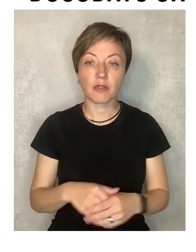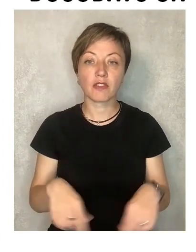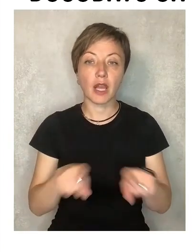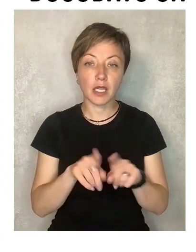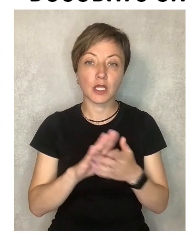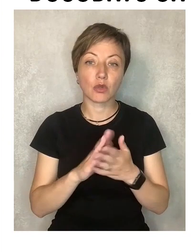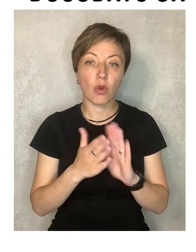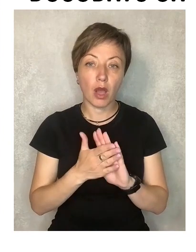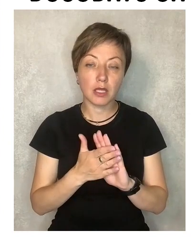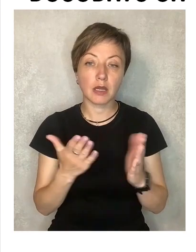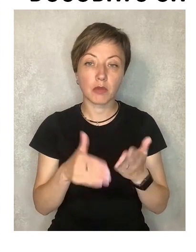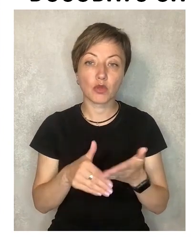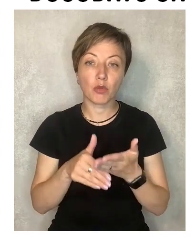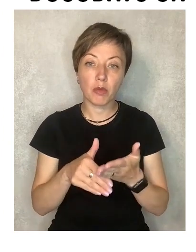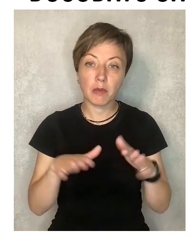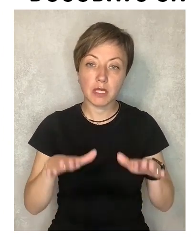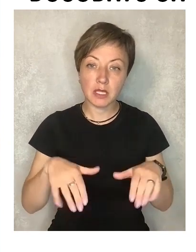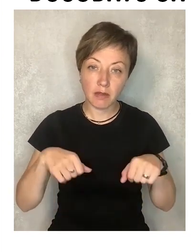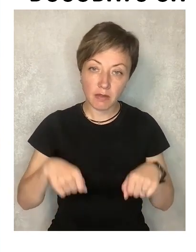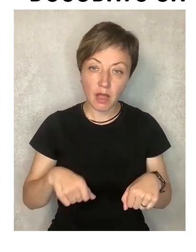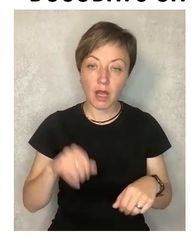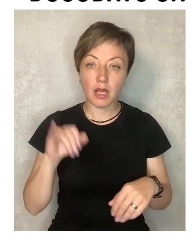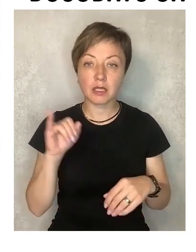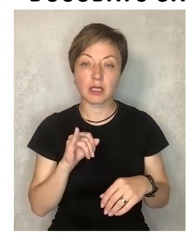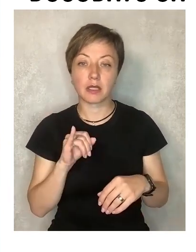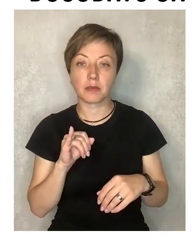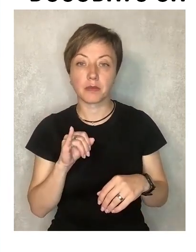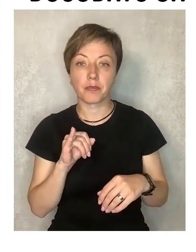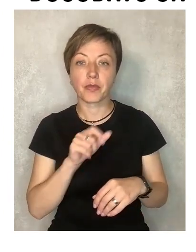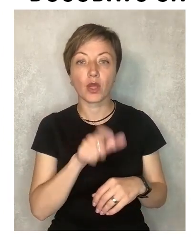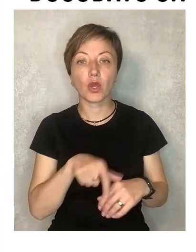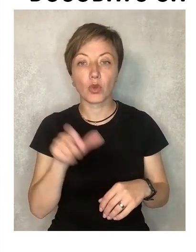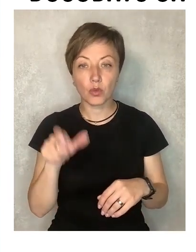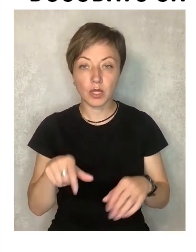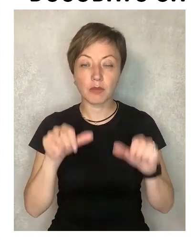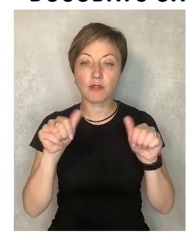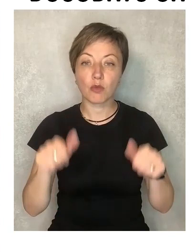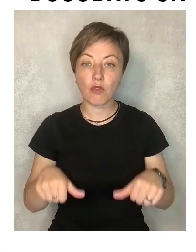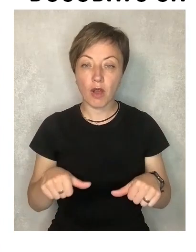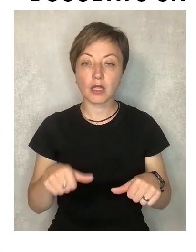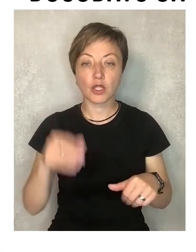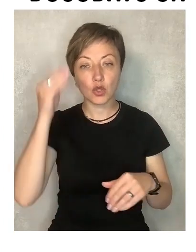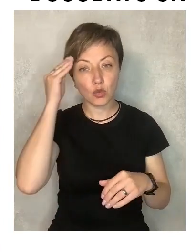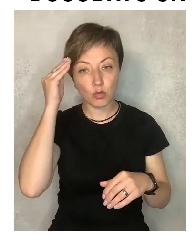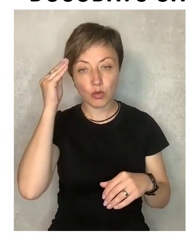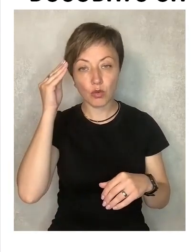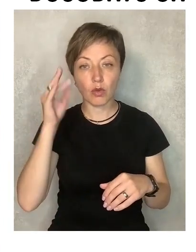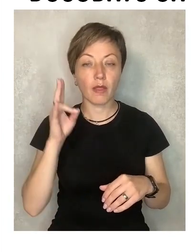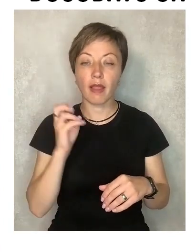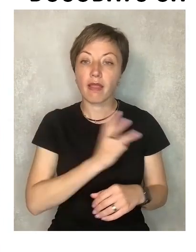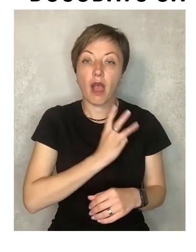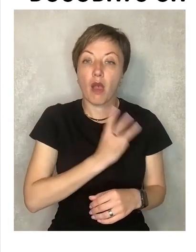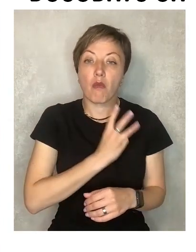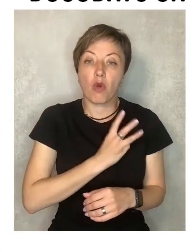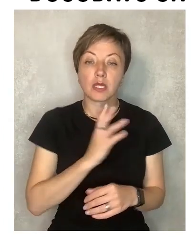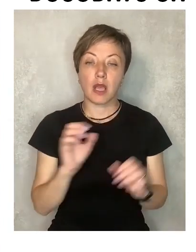який би допоміг і місцевій владі, і людям сформувати думку не на емоціях, а,